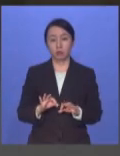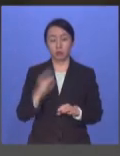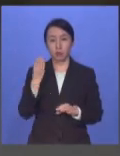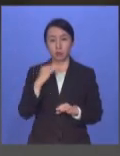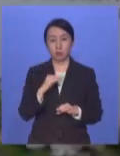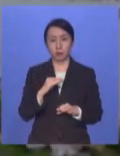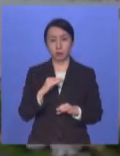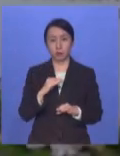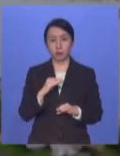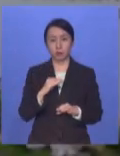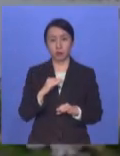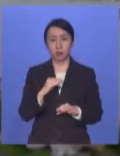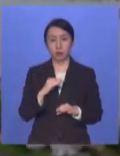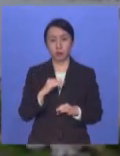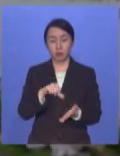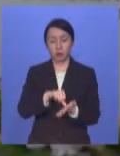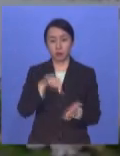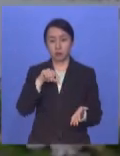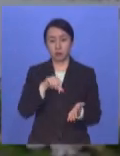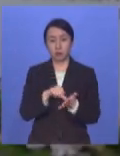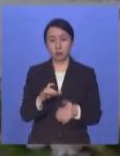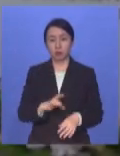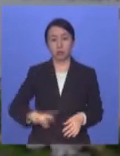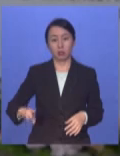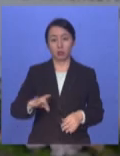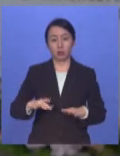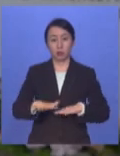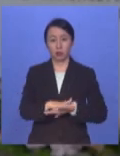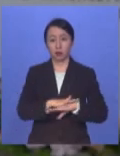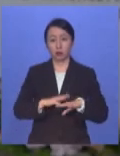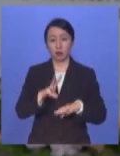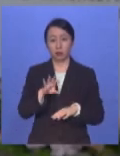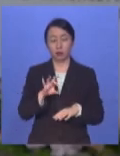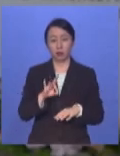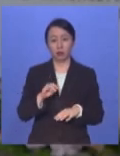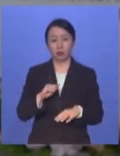спикеров вызывает член регионального общества